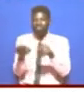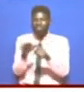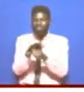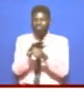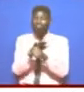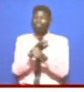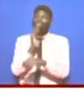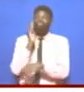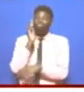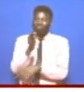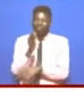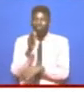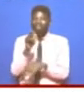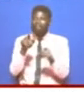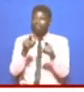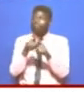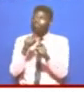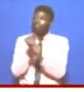Kurahisisha